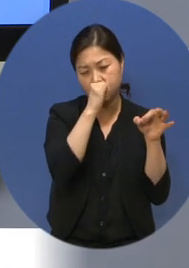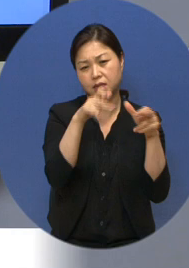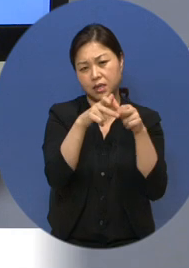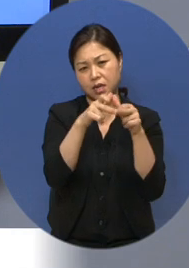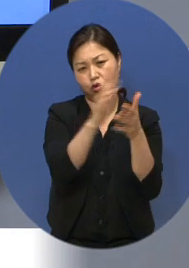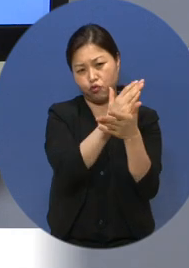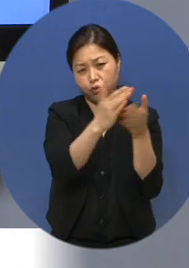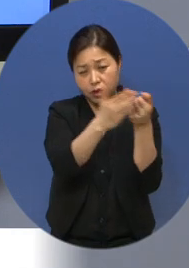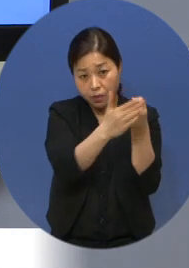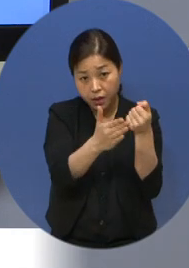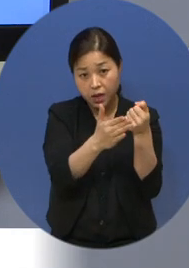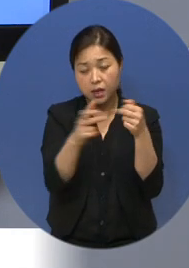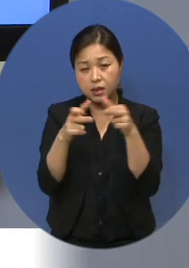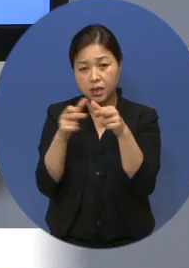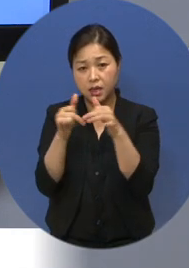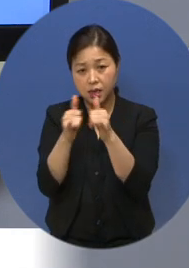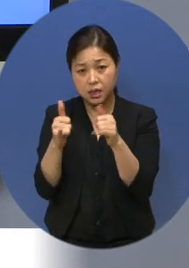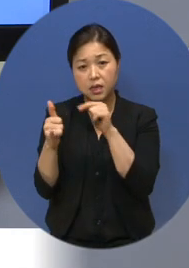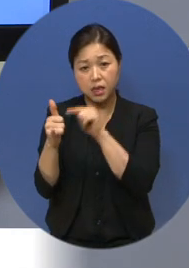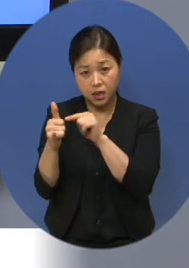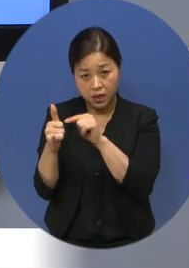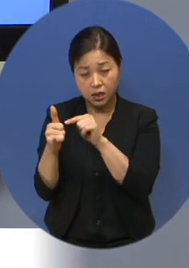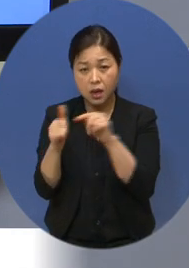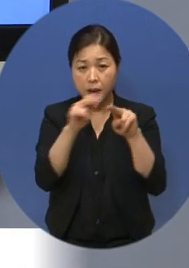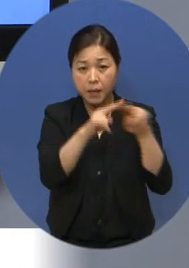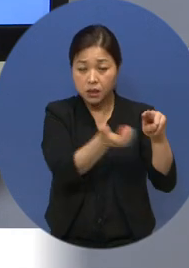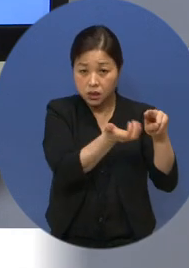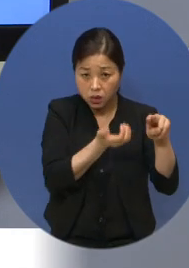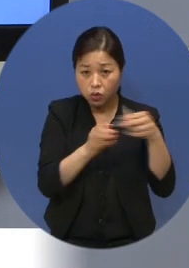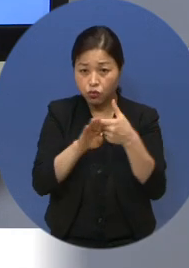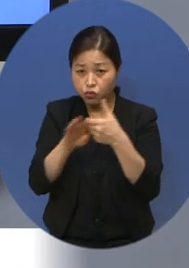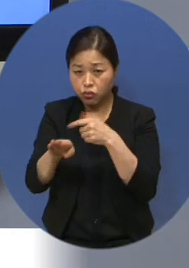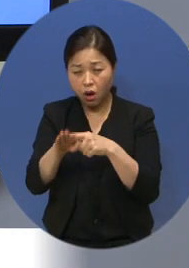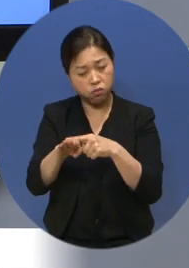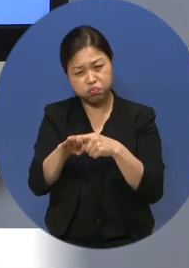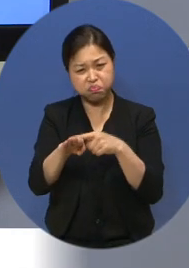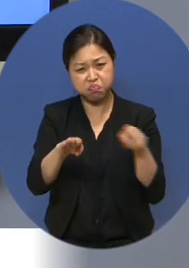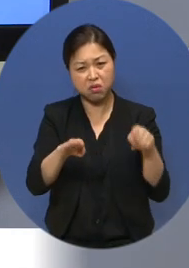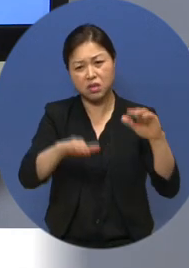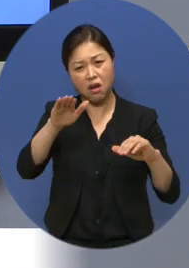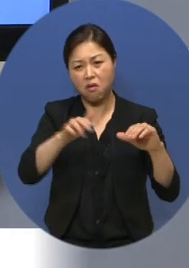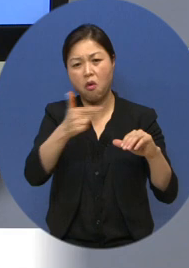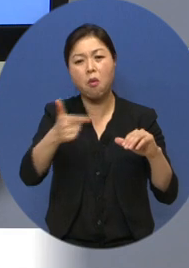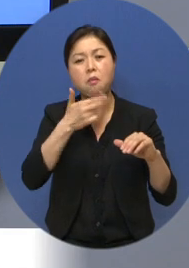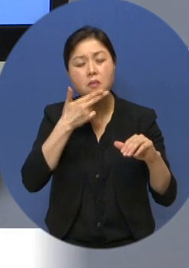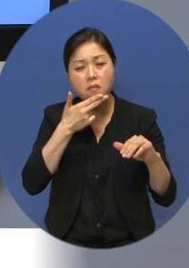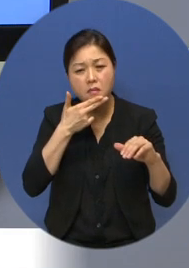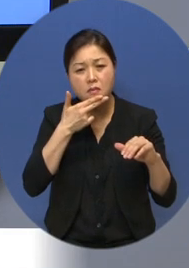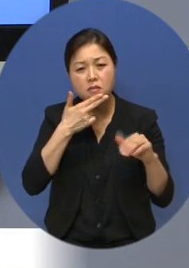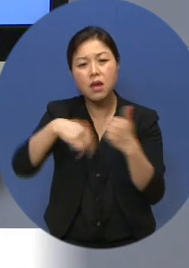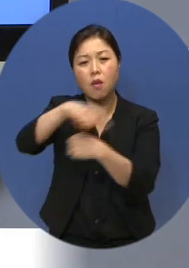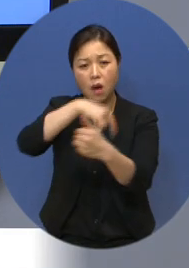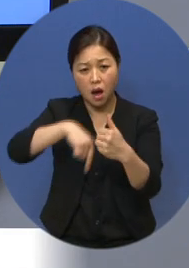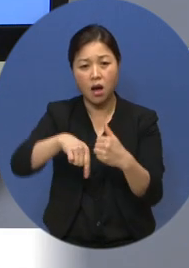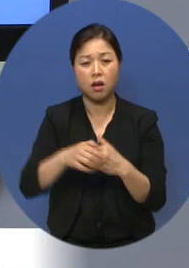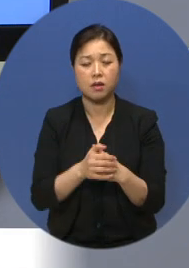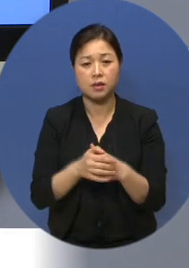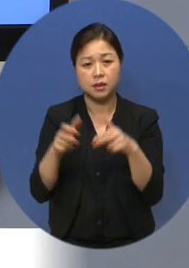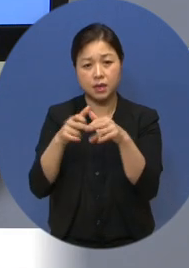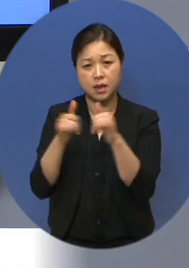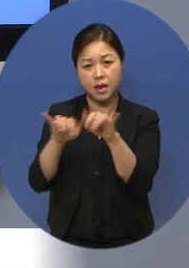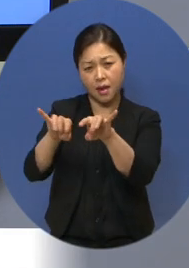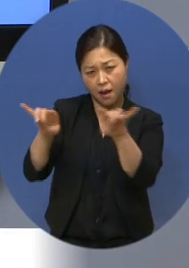장애인 당사자에게는 사실상 폐지 전과 후가 차이가 없는 상황 이라며 장애인 개개인의